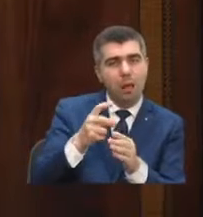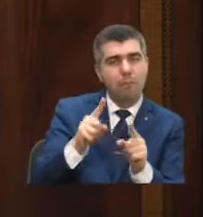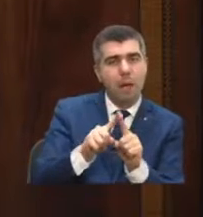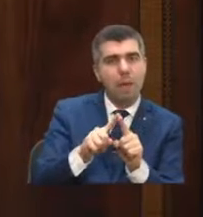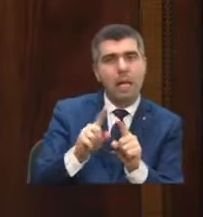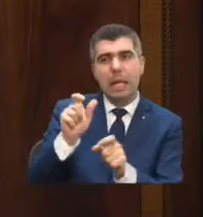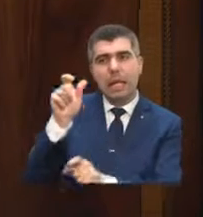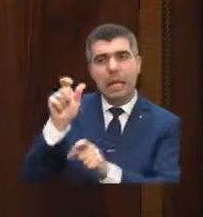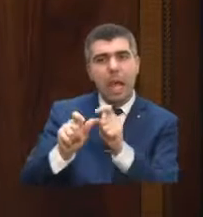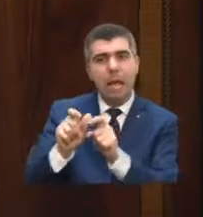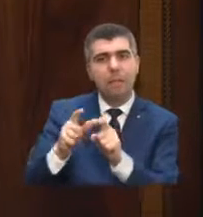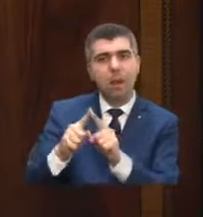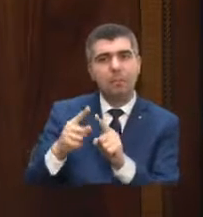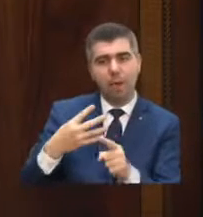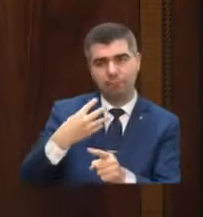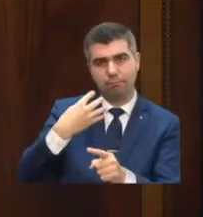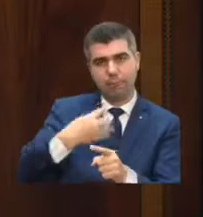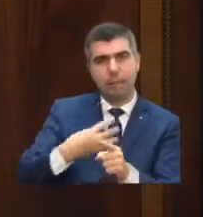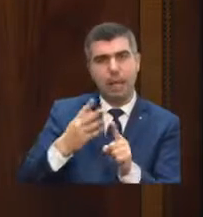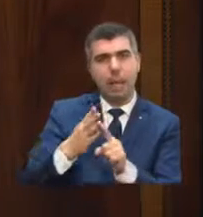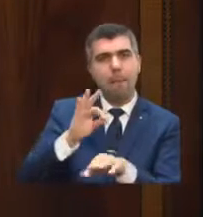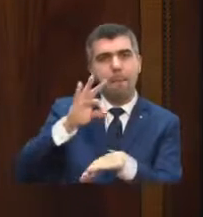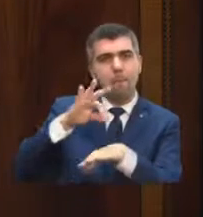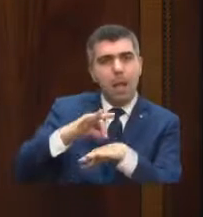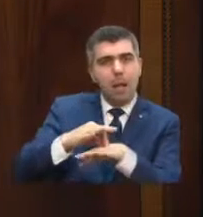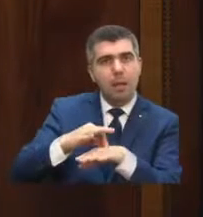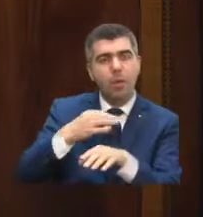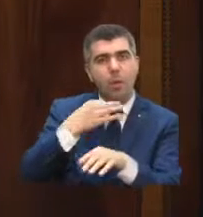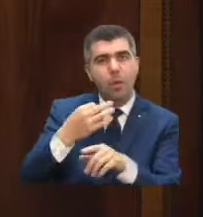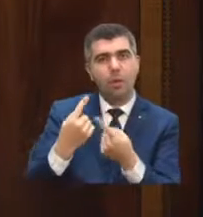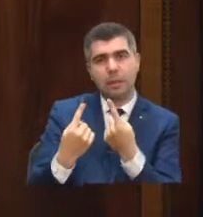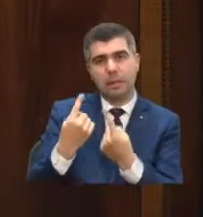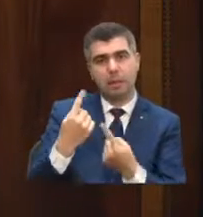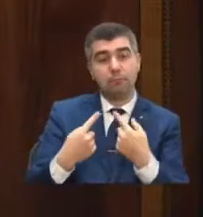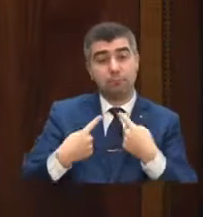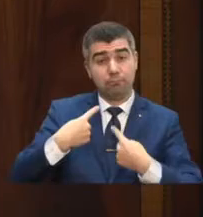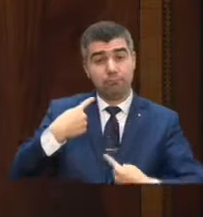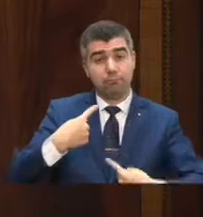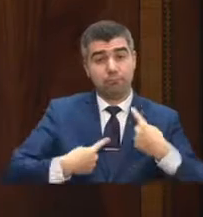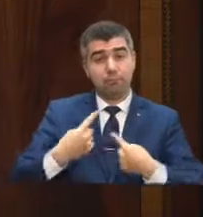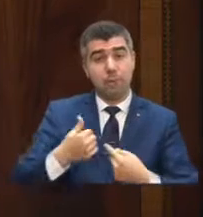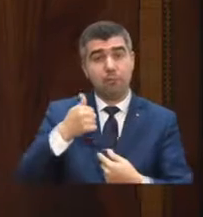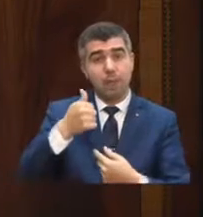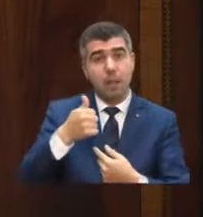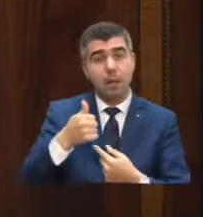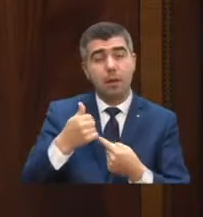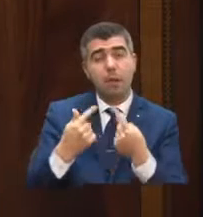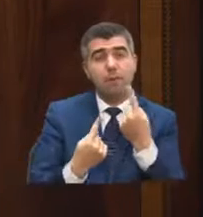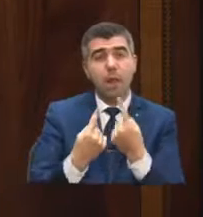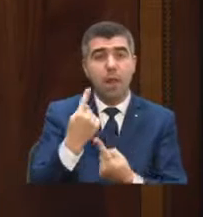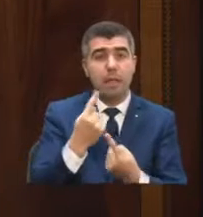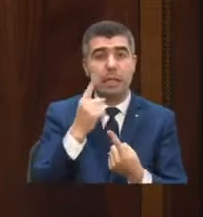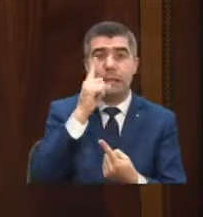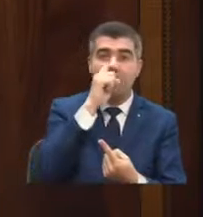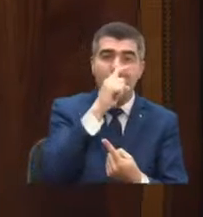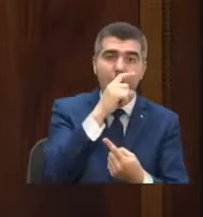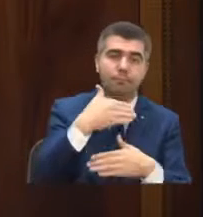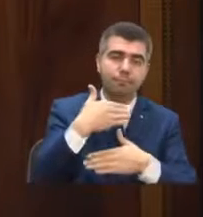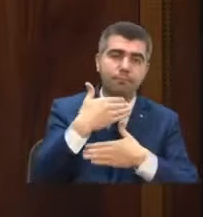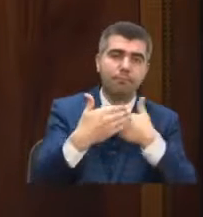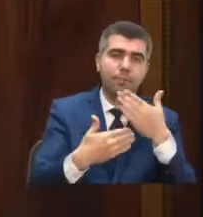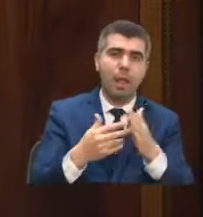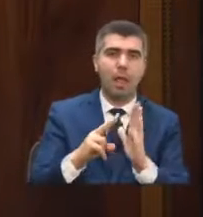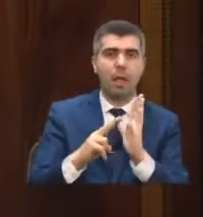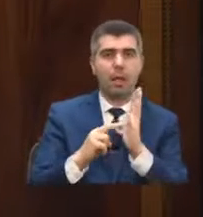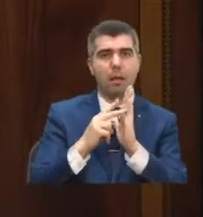اللي كيداوى لما ما كنبقاو عليه بالدوايات وما كنديروش اللازم كيولي مقاوم وكيولي صعب. بالتالي حنا